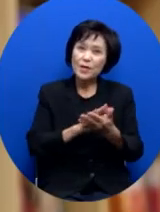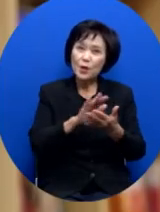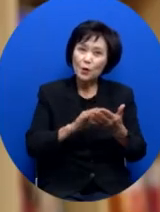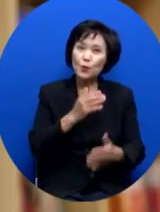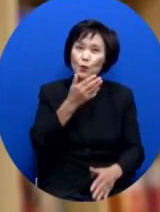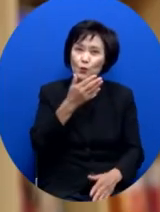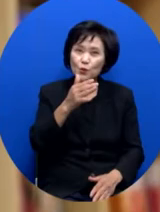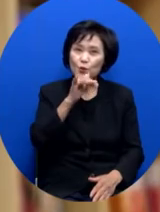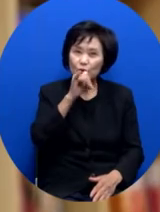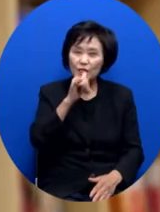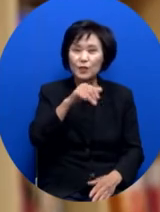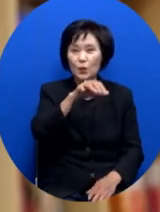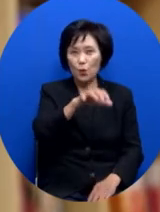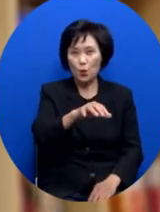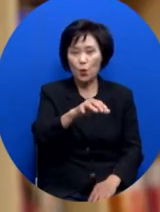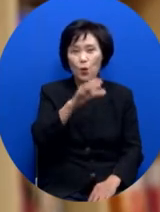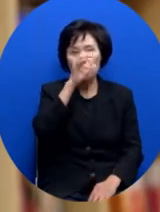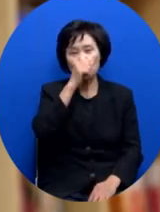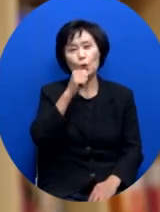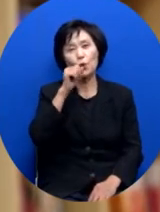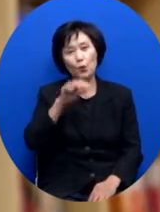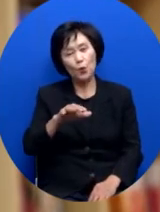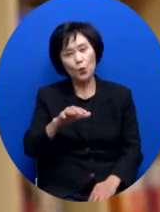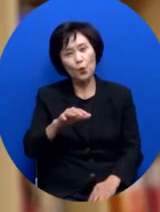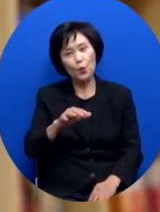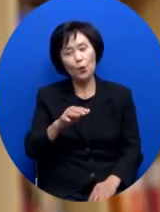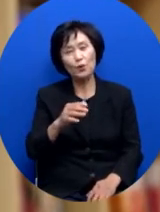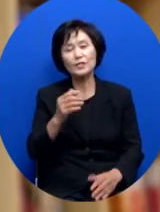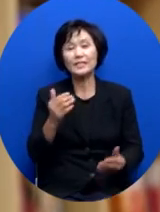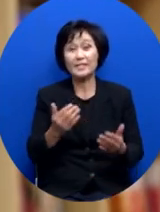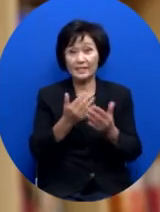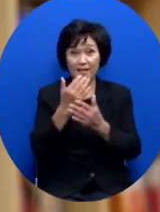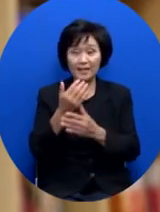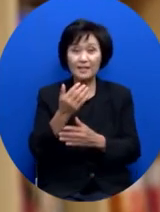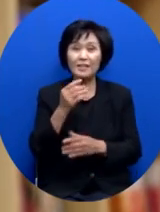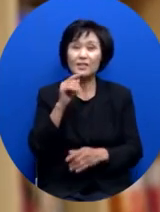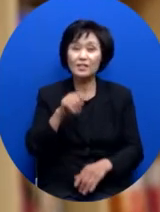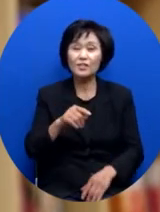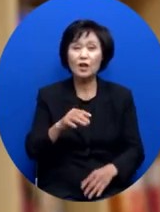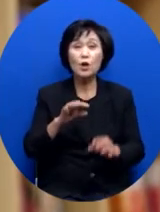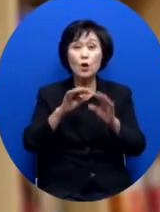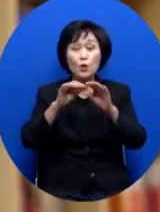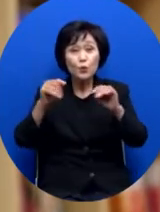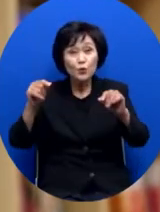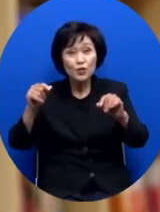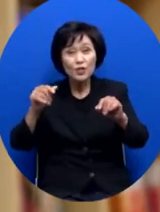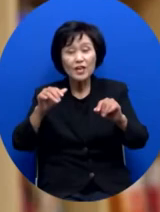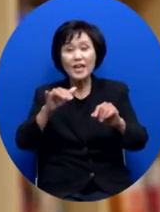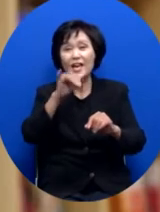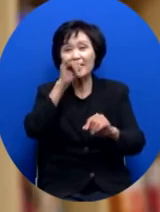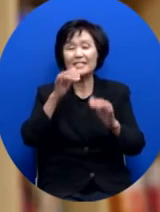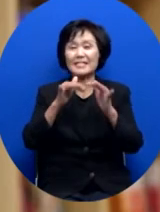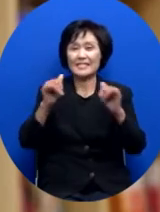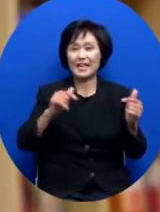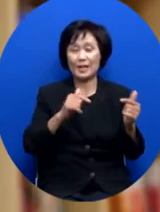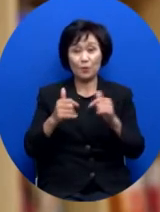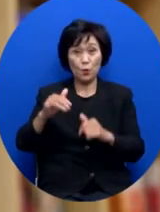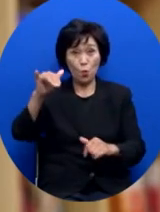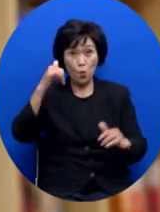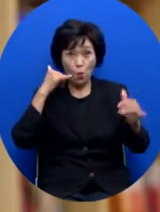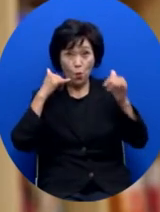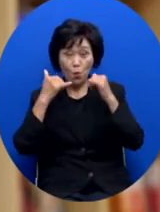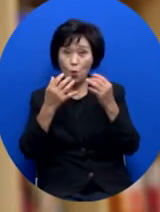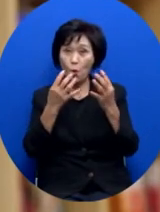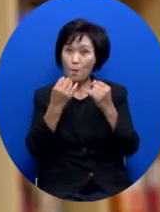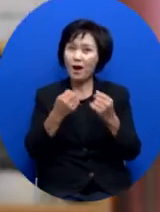장소들 좋은 장소가 생겨서 제주에서 이하는 나라의 수 육지에서 도 많이 언락이 오시는데요 어 그들이 함께